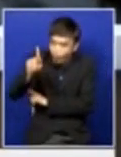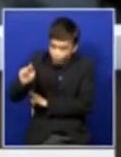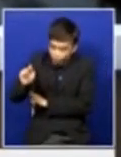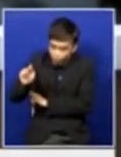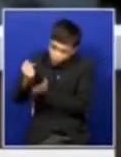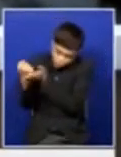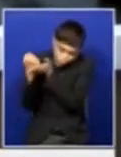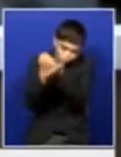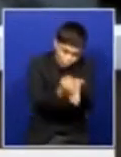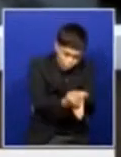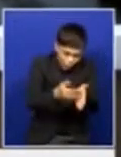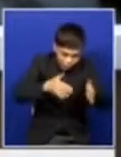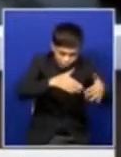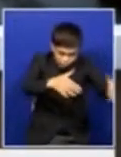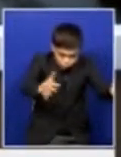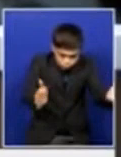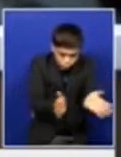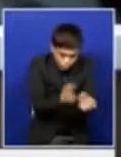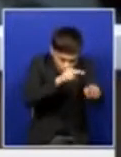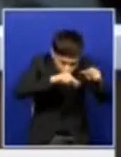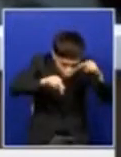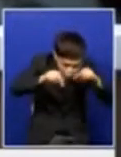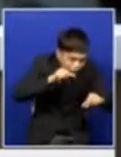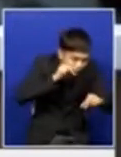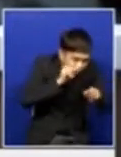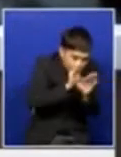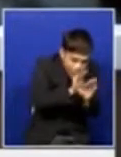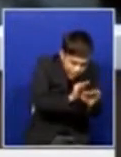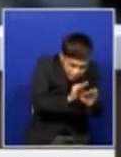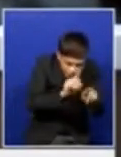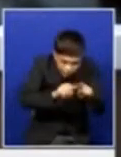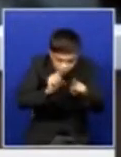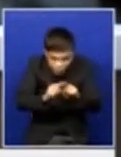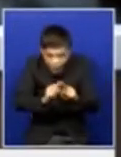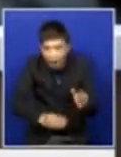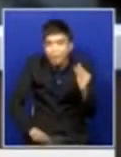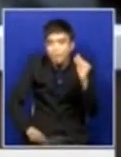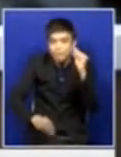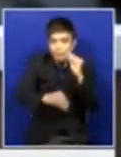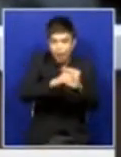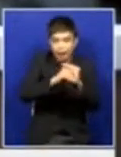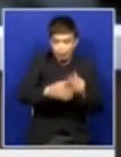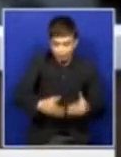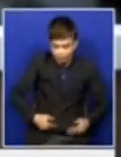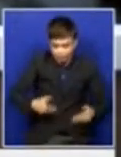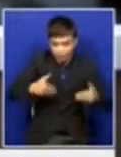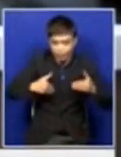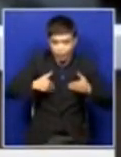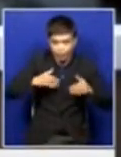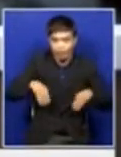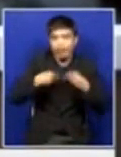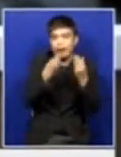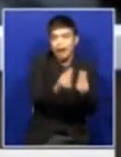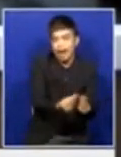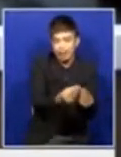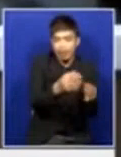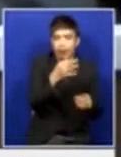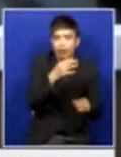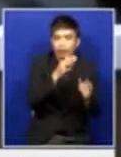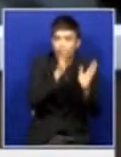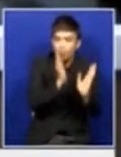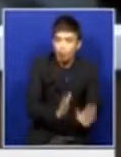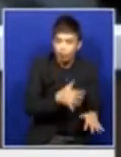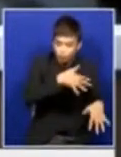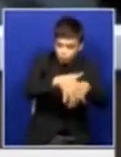อนถ่ายภารกิจให้กับองค์กรปกครองส่วนท้องถิ่นได้เข้าดูแลเพื่อเพิ่มนะครับคุณภาพชีวิตให้กับพี่น้องประชาชนแล้วยังเป็นการกระตุ้นเ